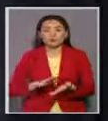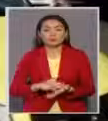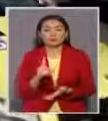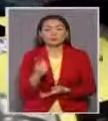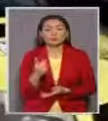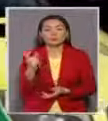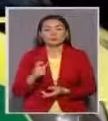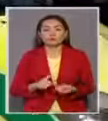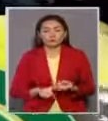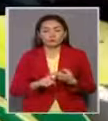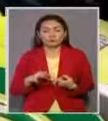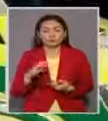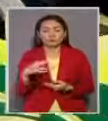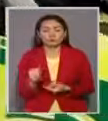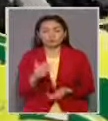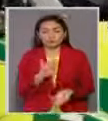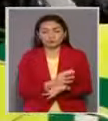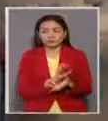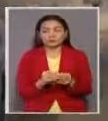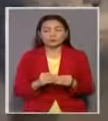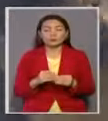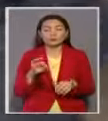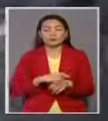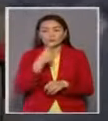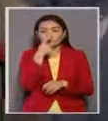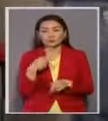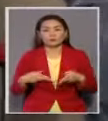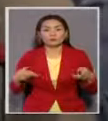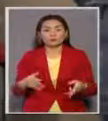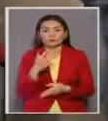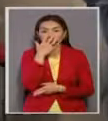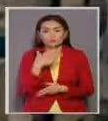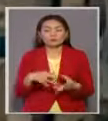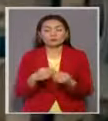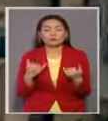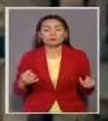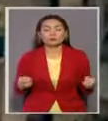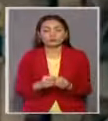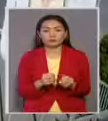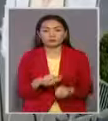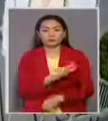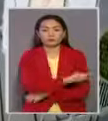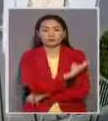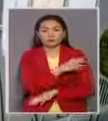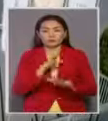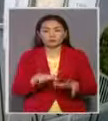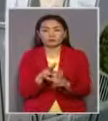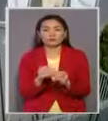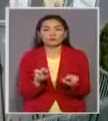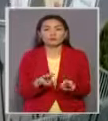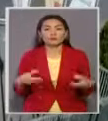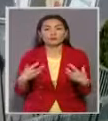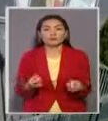первый пациент, зараженный оспой обезьян. Пациент недавно приехал из Европы. Сейчас он находится в больнице.